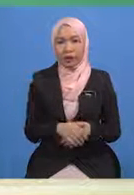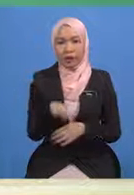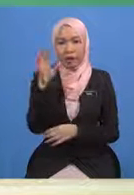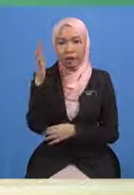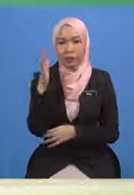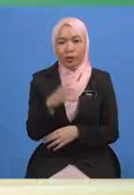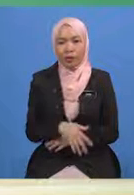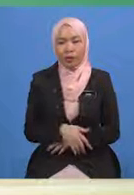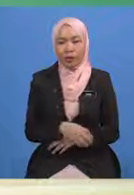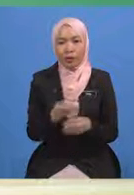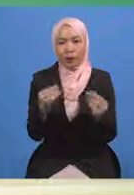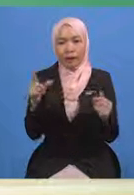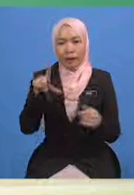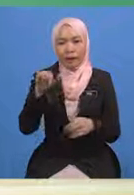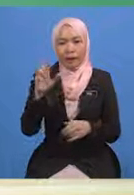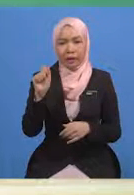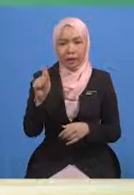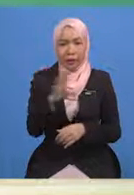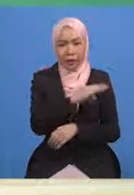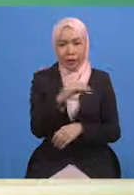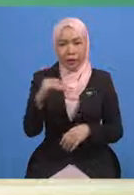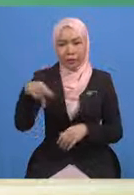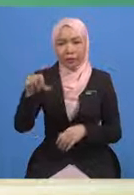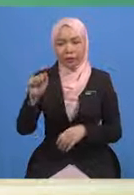liat dan tanah pasir.